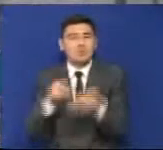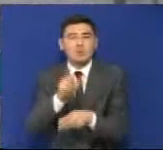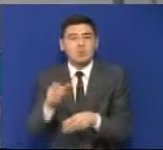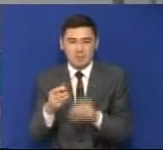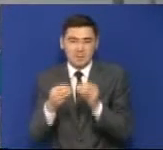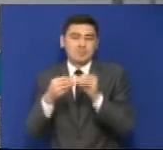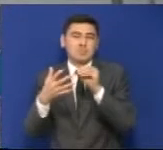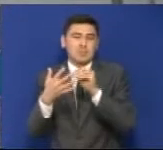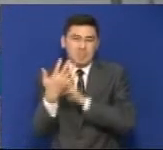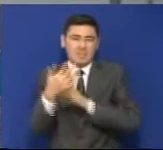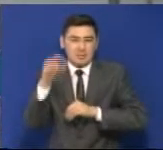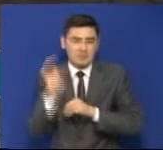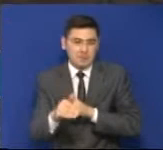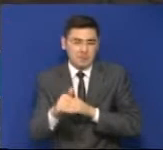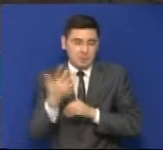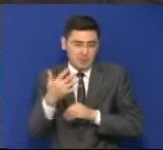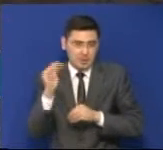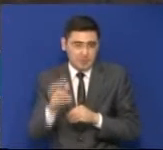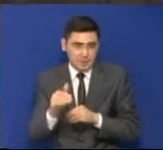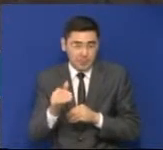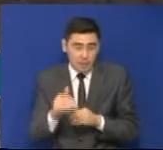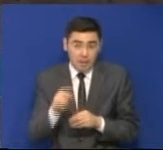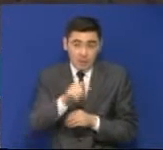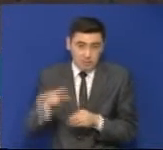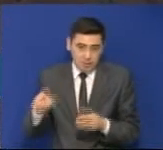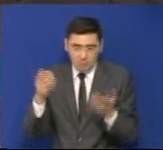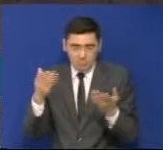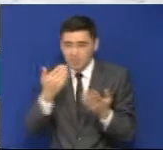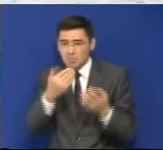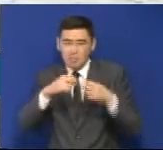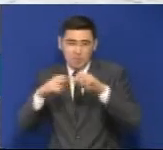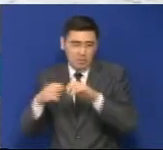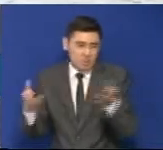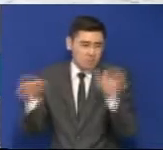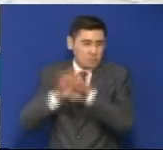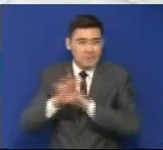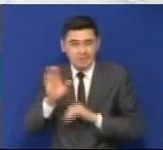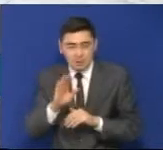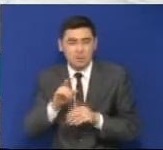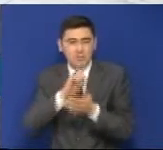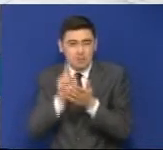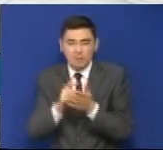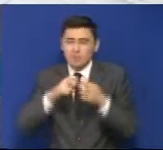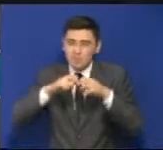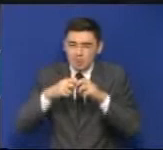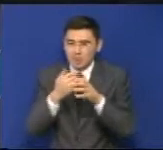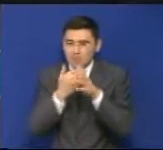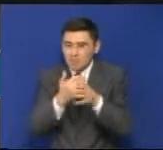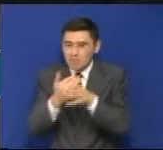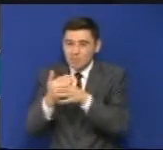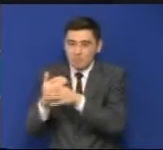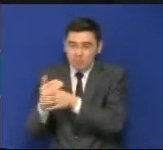Қала әкімі осы 5000 тұрғынды толғандырған мәселелердің назарынан тыс қалмайтын жеткізіп, алдағы уақытта атқарылатын